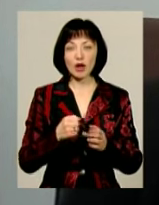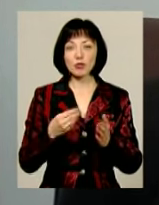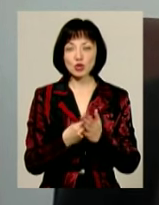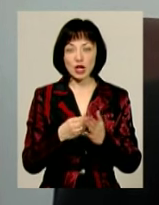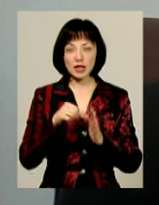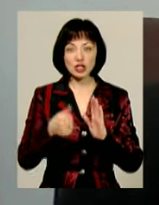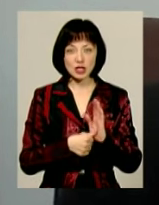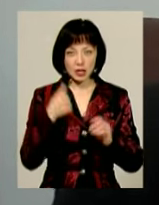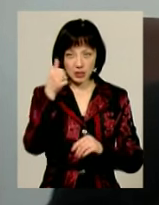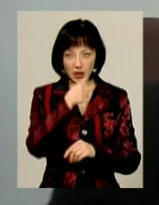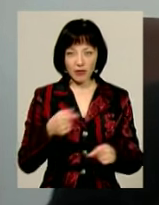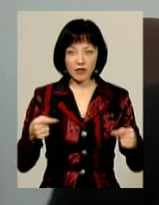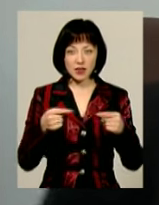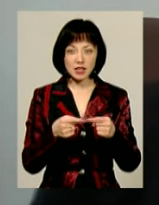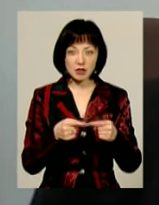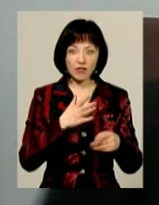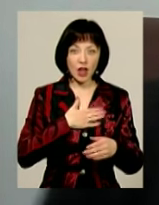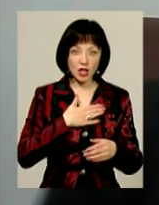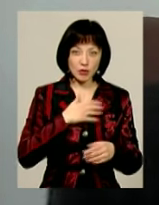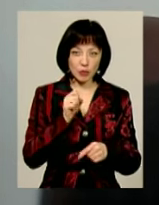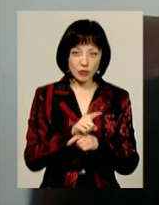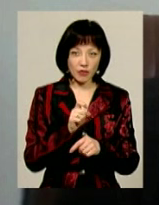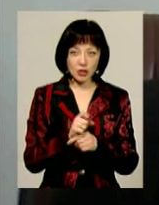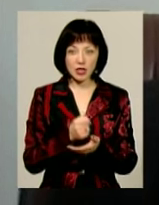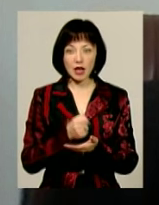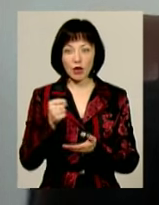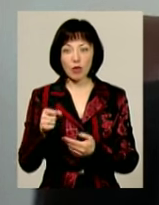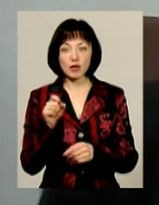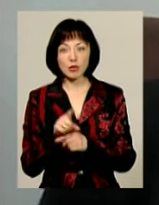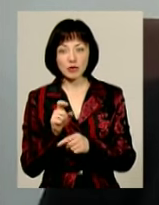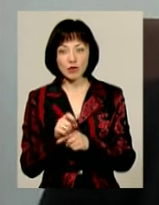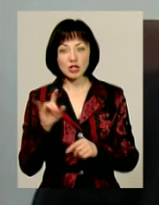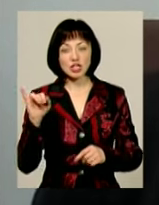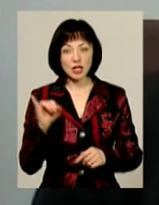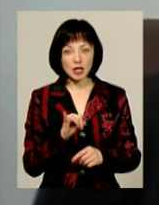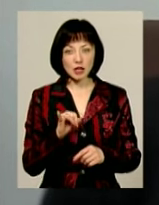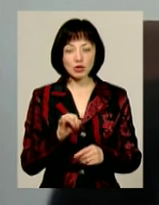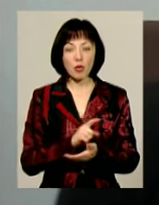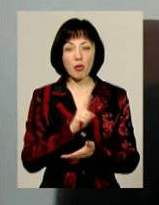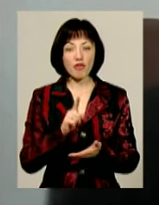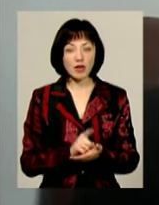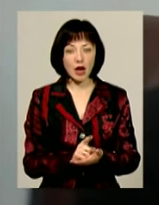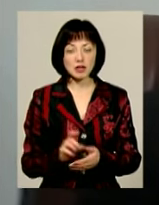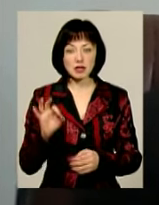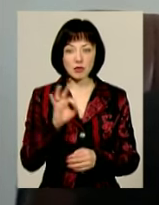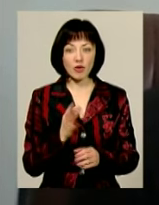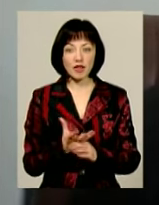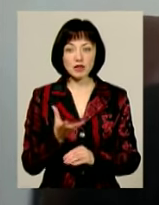визначено власні повноваження, делеговані повноваження і зобов'язань щодо